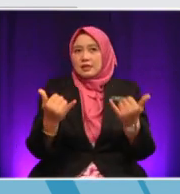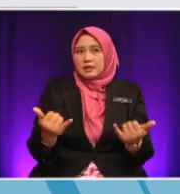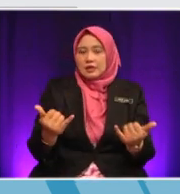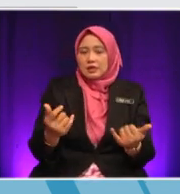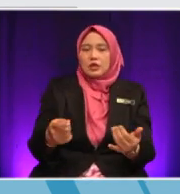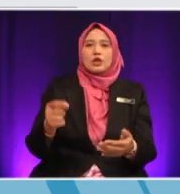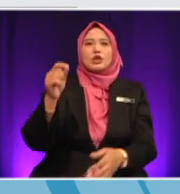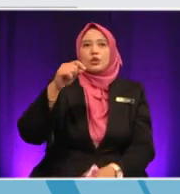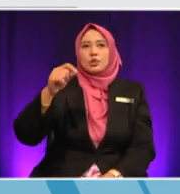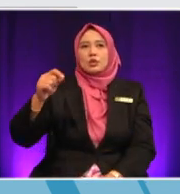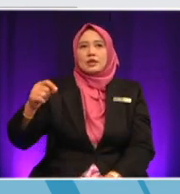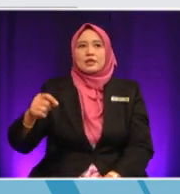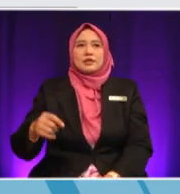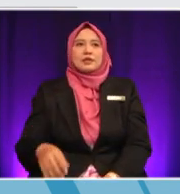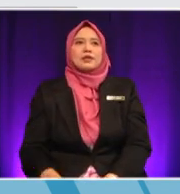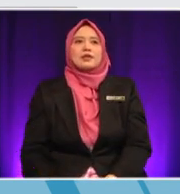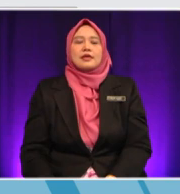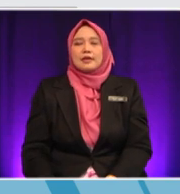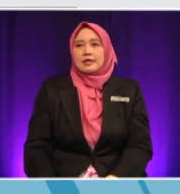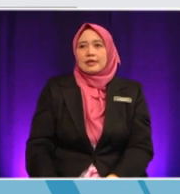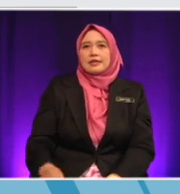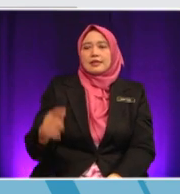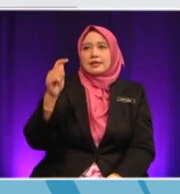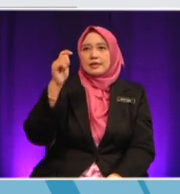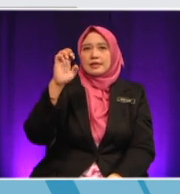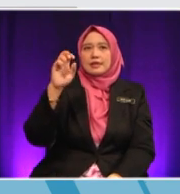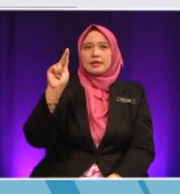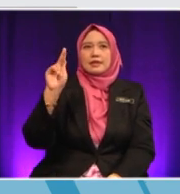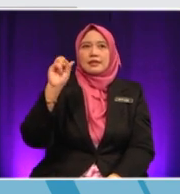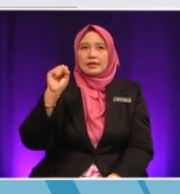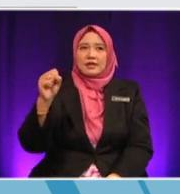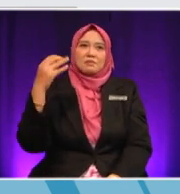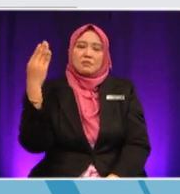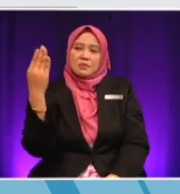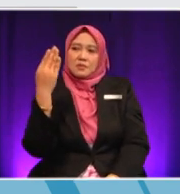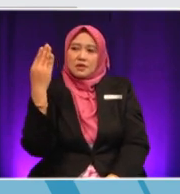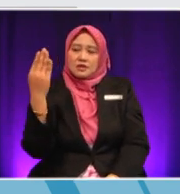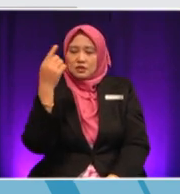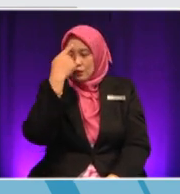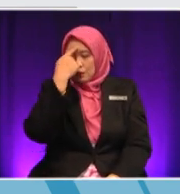Oke untuk soal yang ini sebabnya mungkin